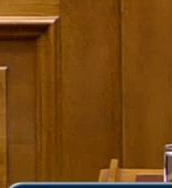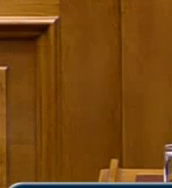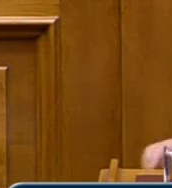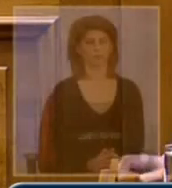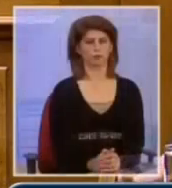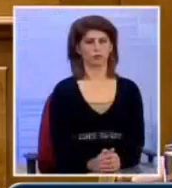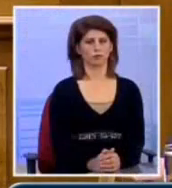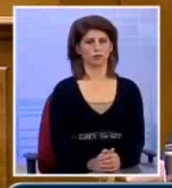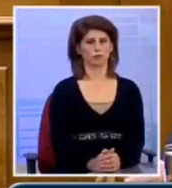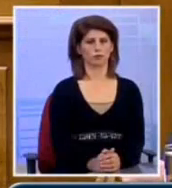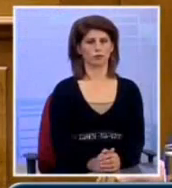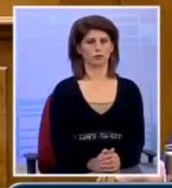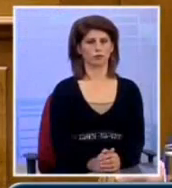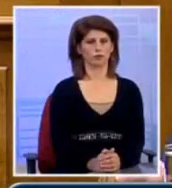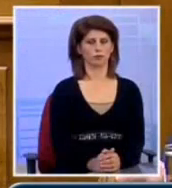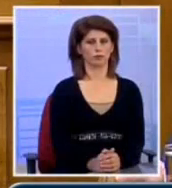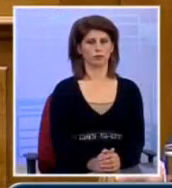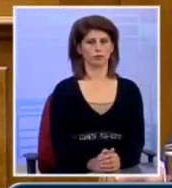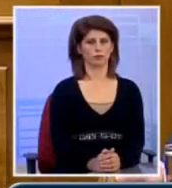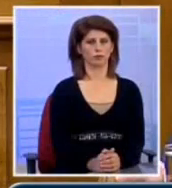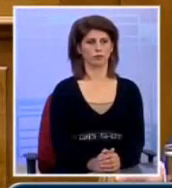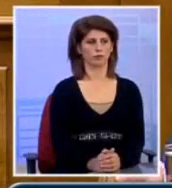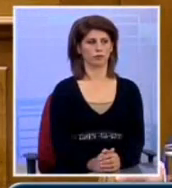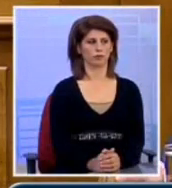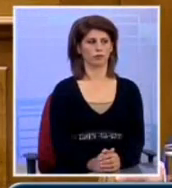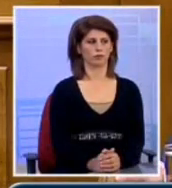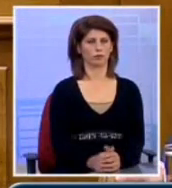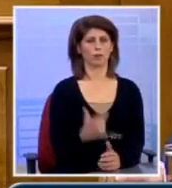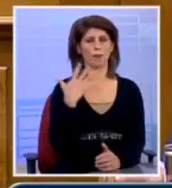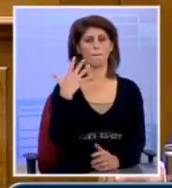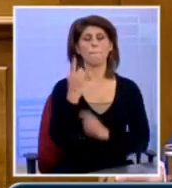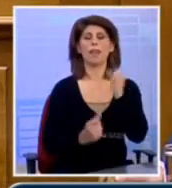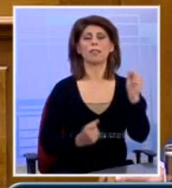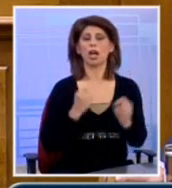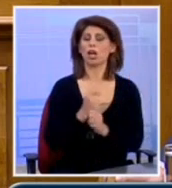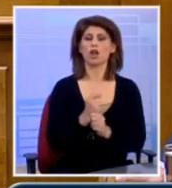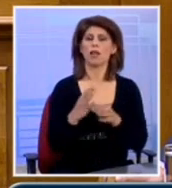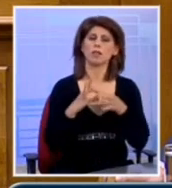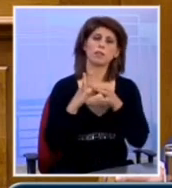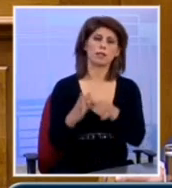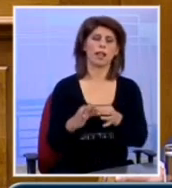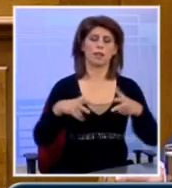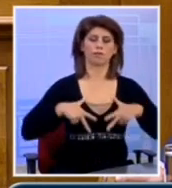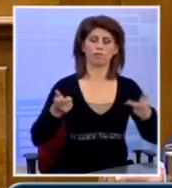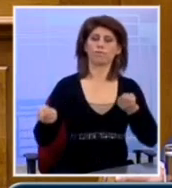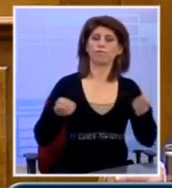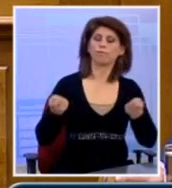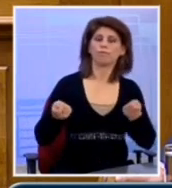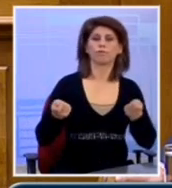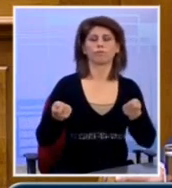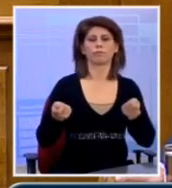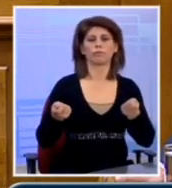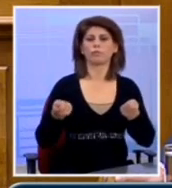πολιτικού προσωπικού που επί μία πενταετία κυβερνούσε μέσα από